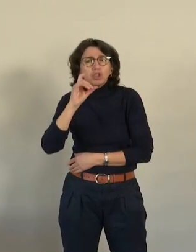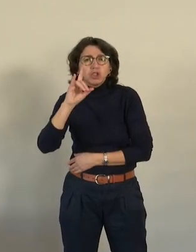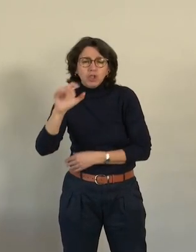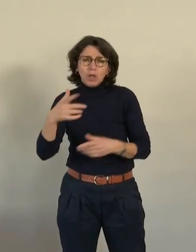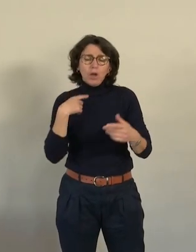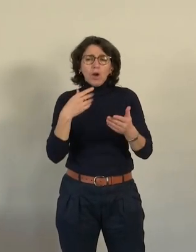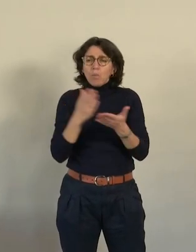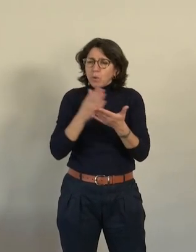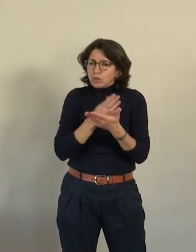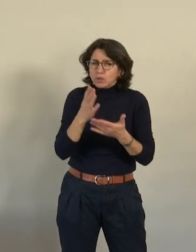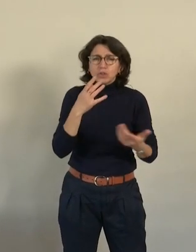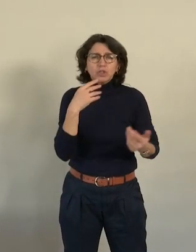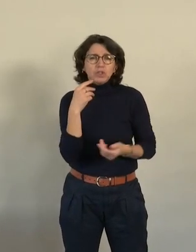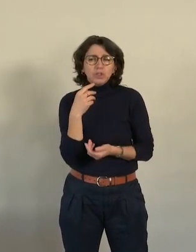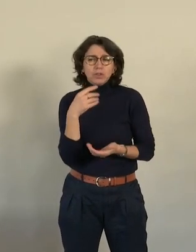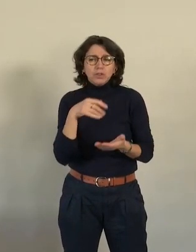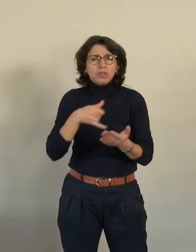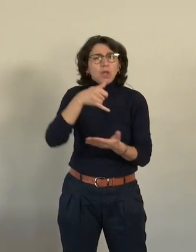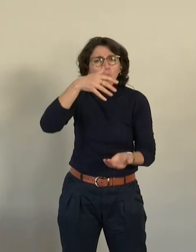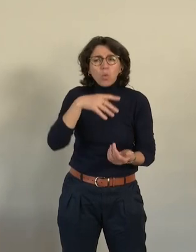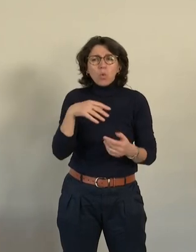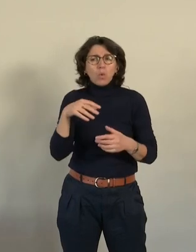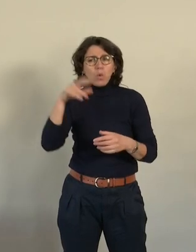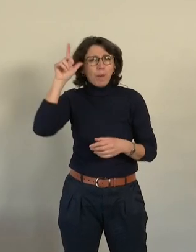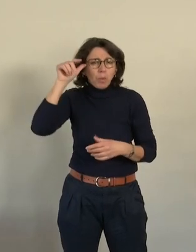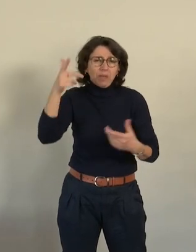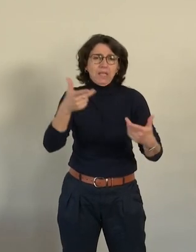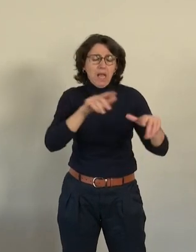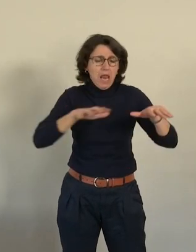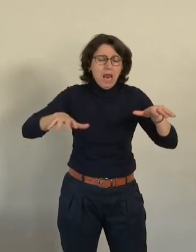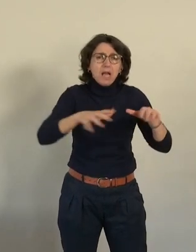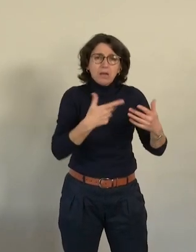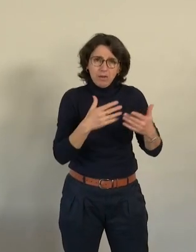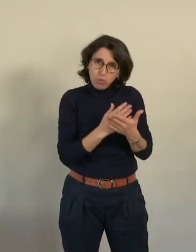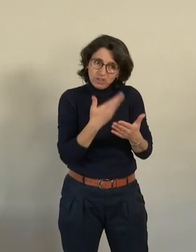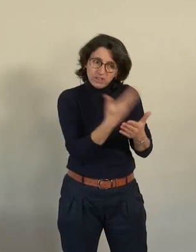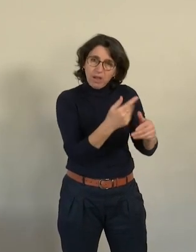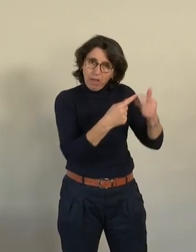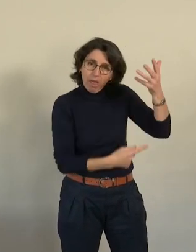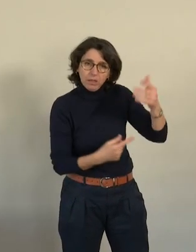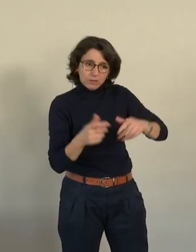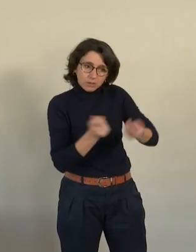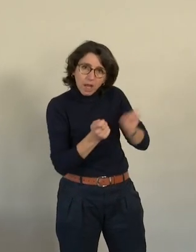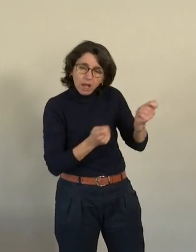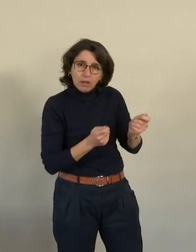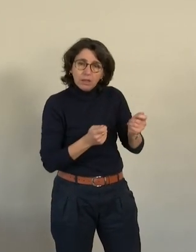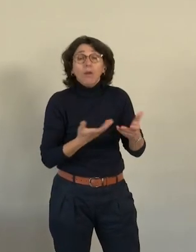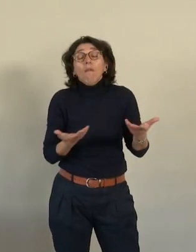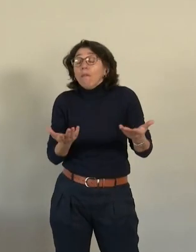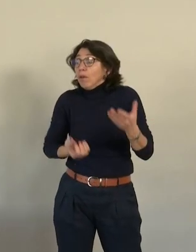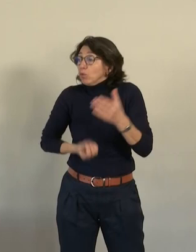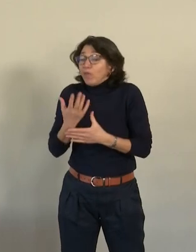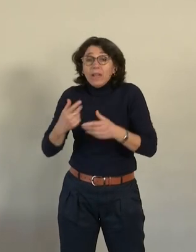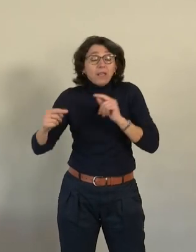que ces sujetslà ne méritait pas ne mériteraient pas d'être ici plutôt que cette délibération cadre sans effet sauf